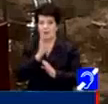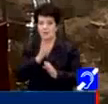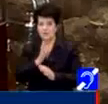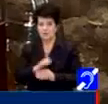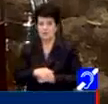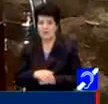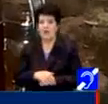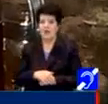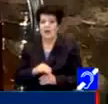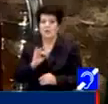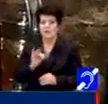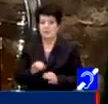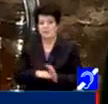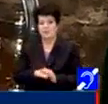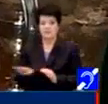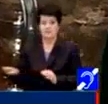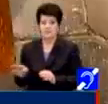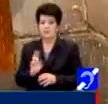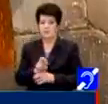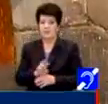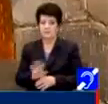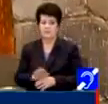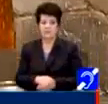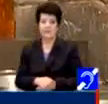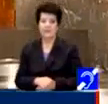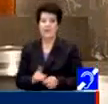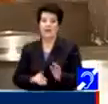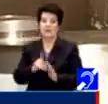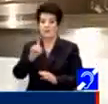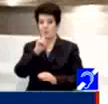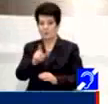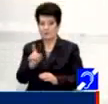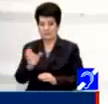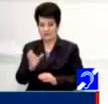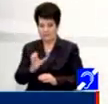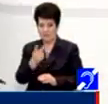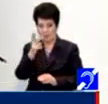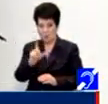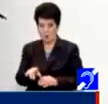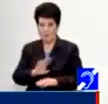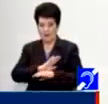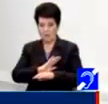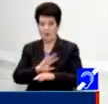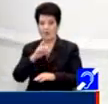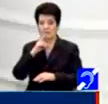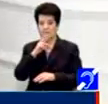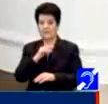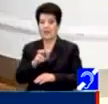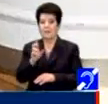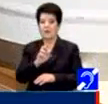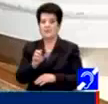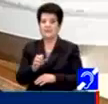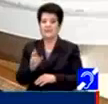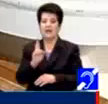trebuie nemijlocit de părăsit încăperea dată. De la începutul lunii septembrie, doi oameni au murit după ce s-au intoxicat cu dioxid